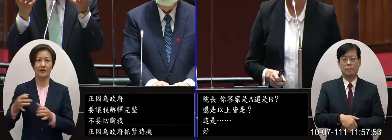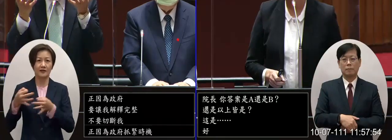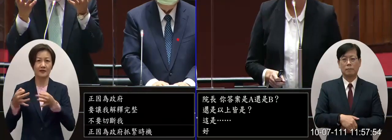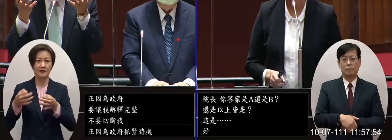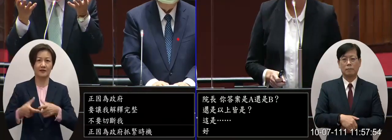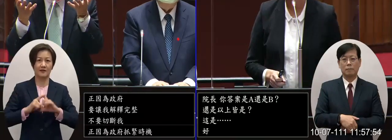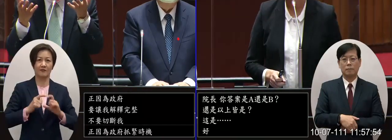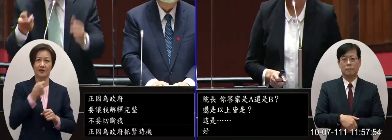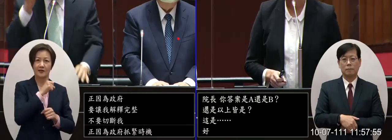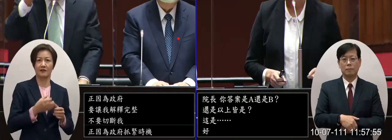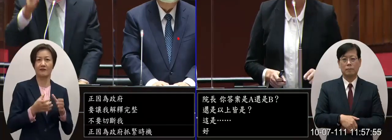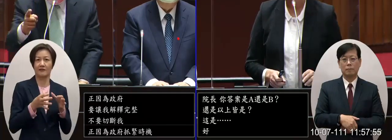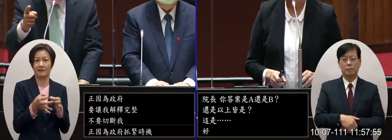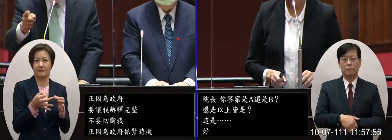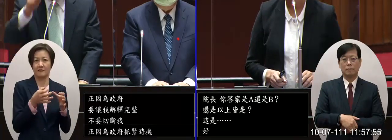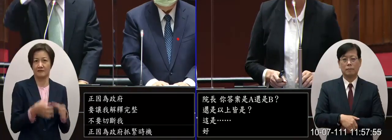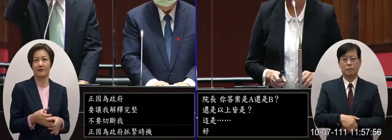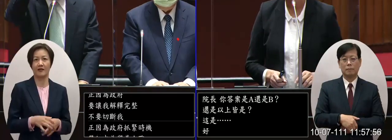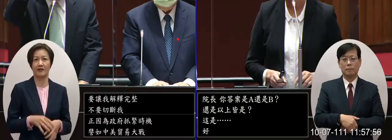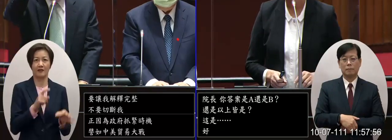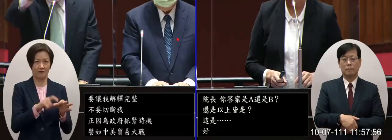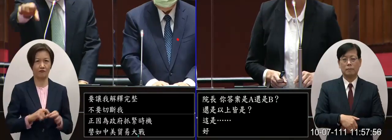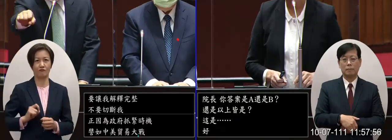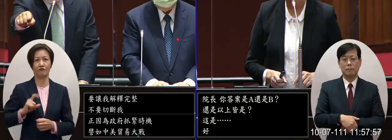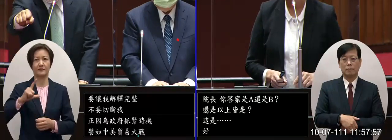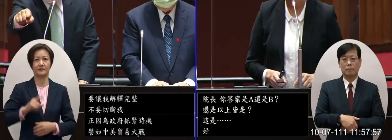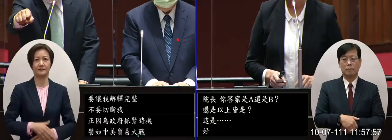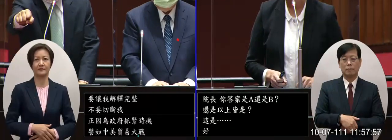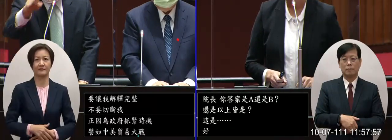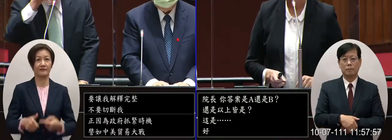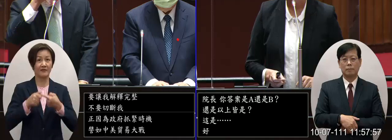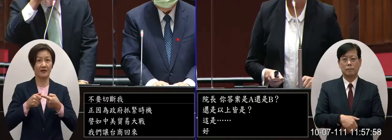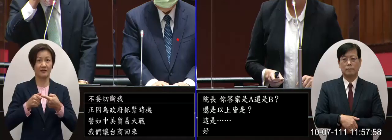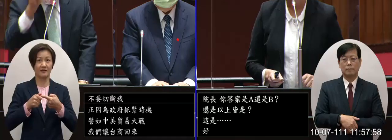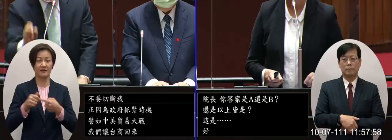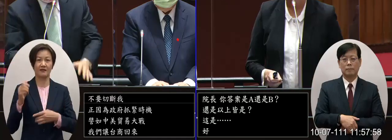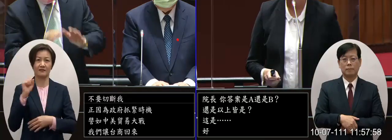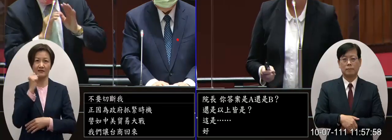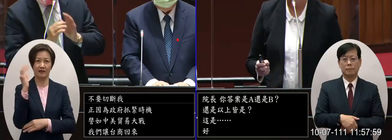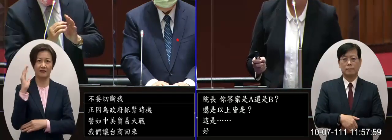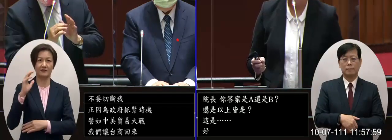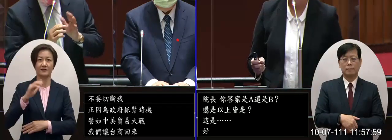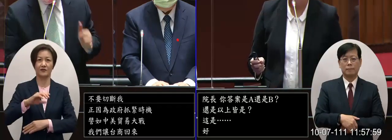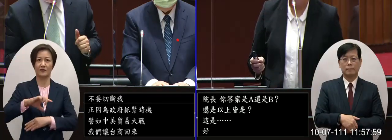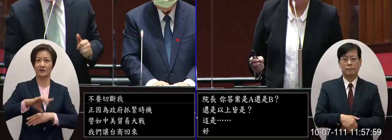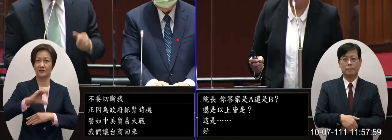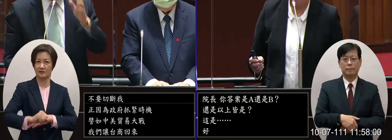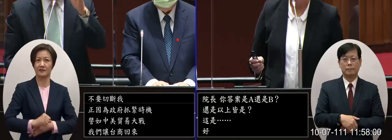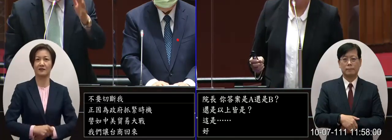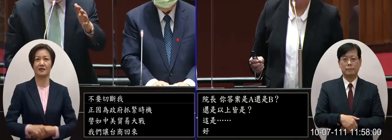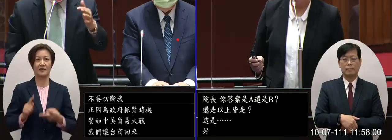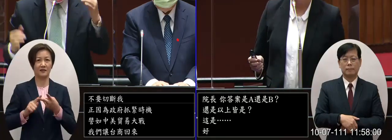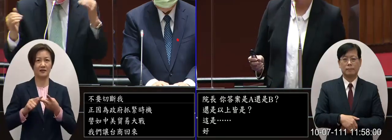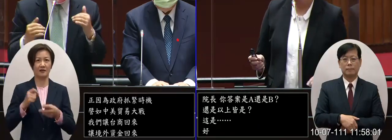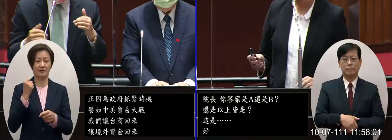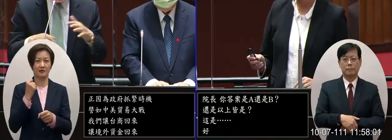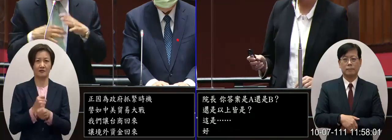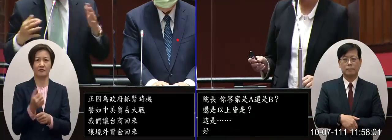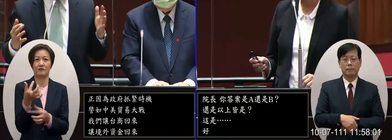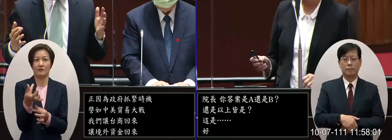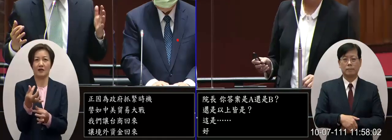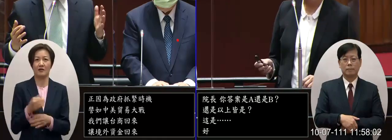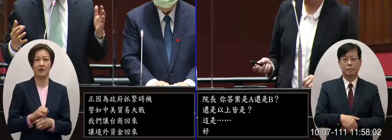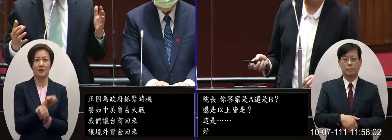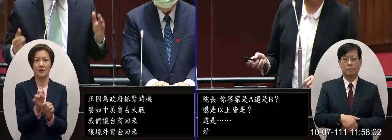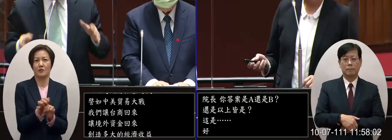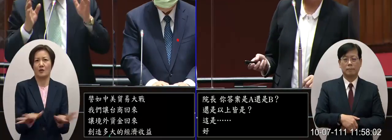多大的经济收益。所以第一我们抓准，第二我们做得好，比如防疫冲击，各